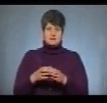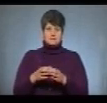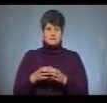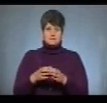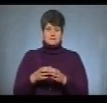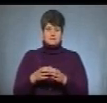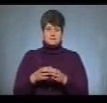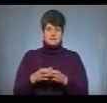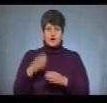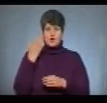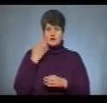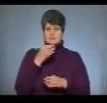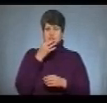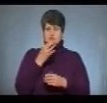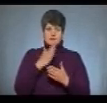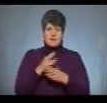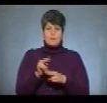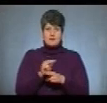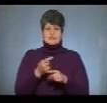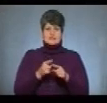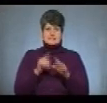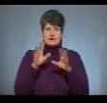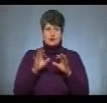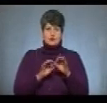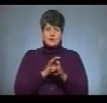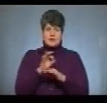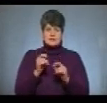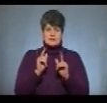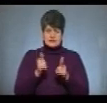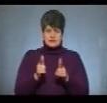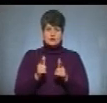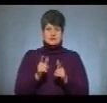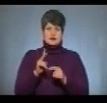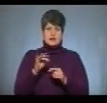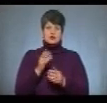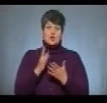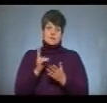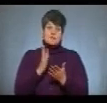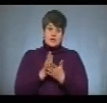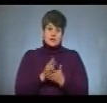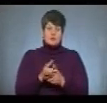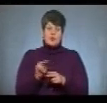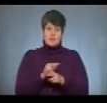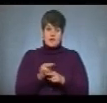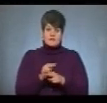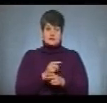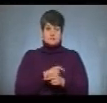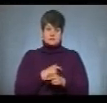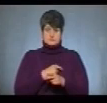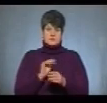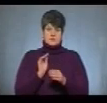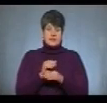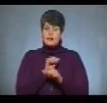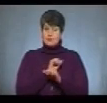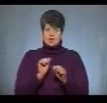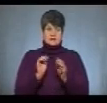Коли ми заявили, що маємо поправки до цього законопроекту, а згідно з законом про регламент, якщо хтось із депутатів має поправки, не можна ставити на голосування за основу